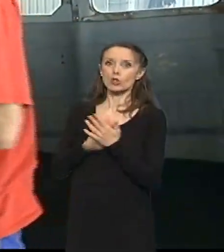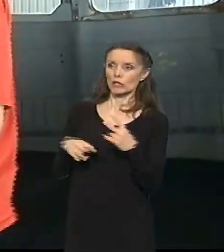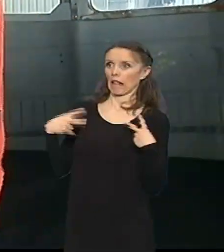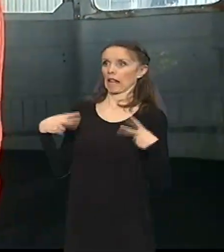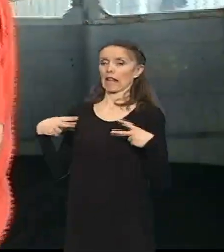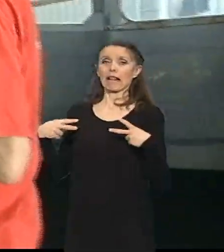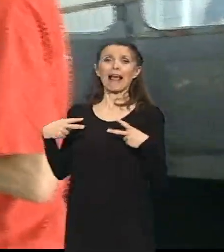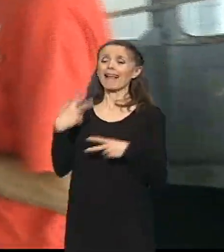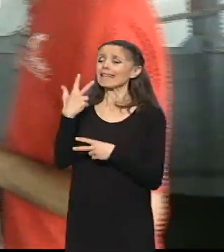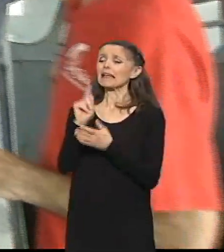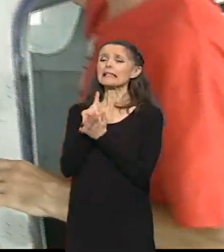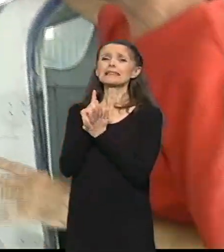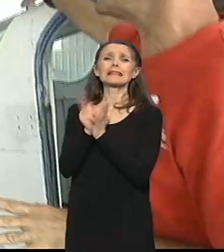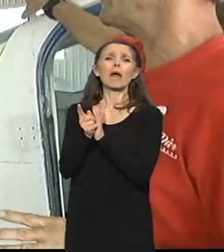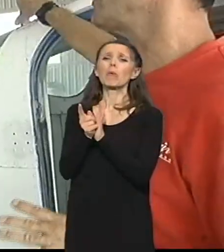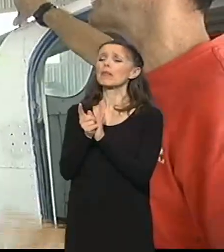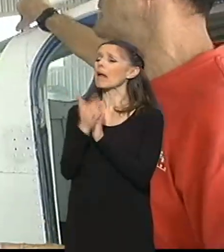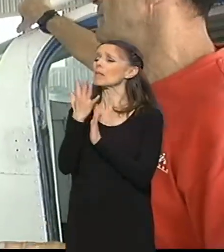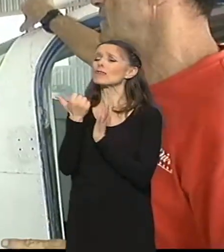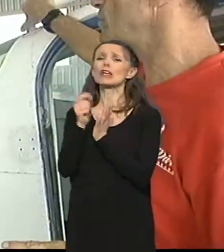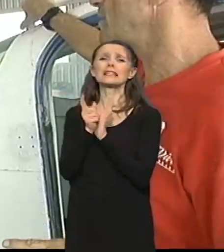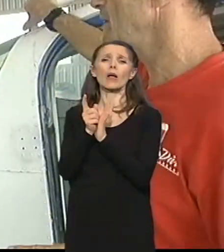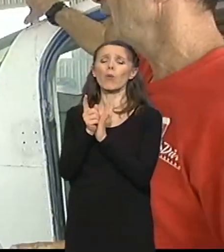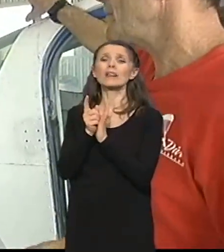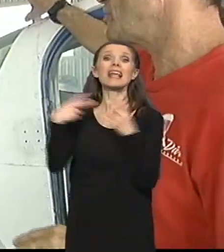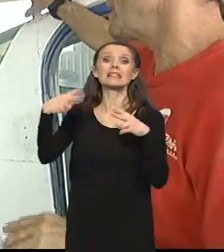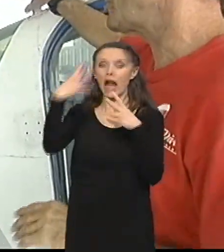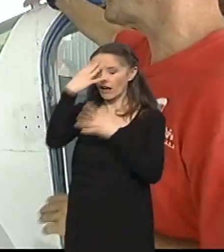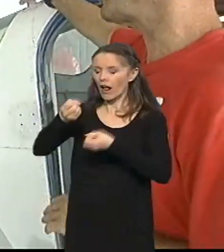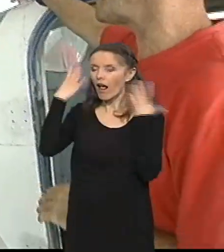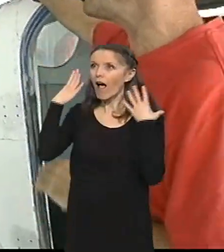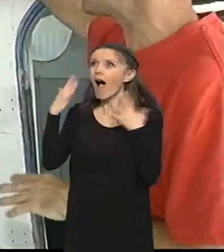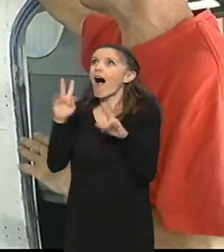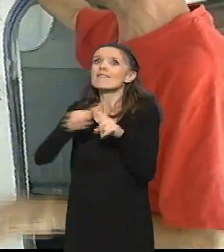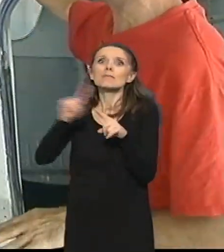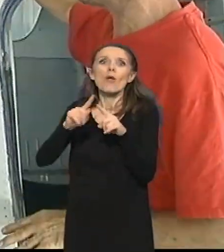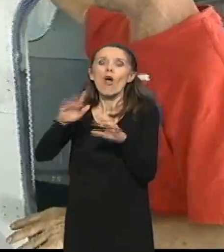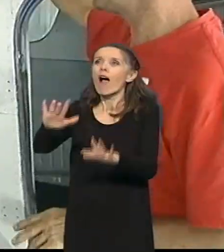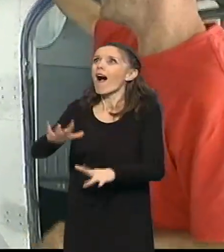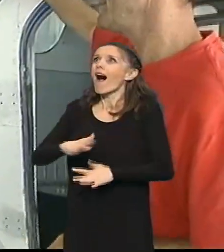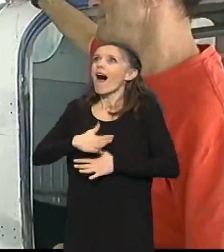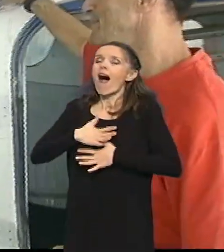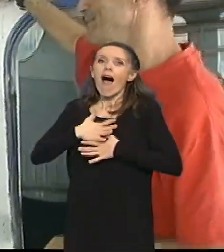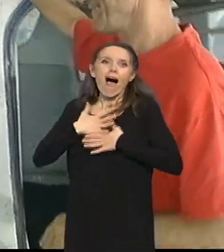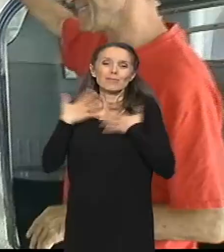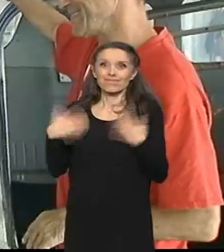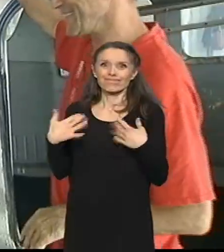nestane kompletno za 3 do 6, 7 sekunde. Biće nešto što je neopasno.